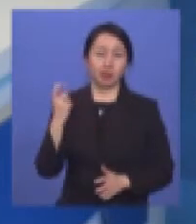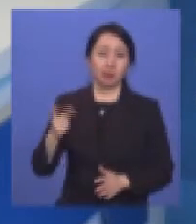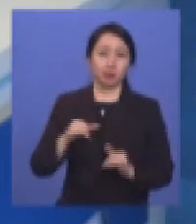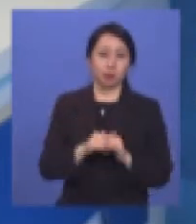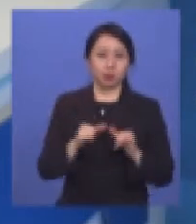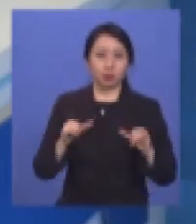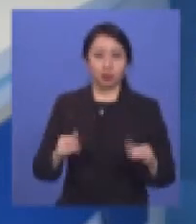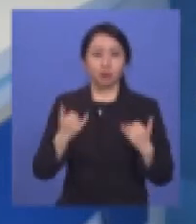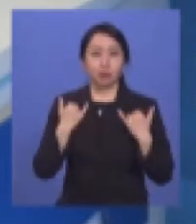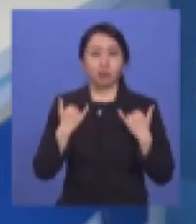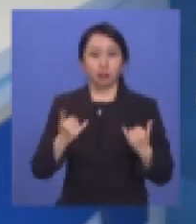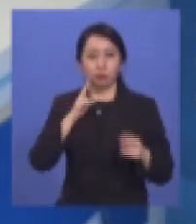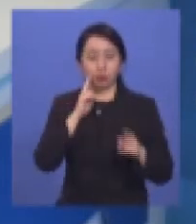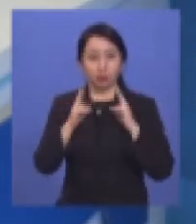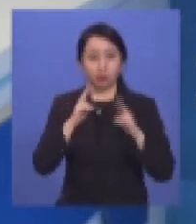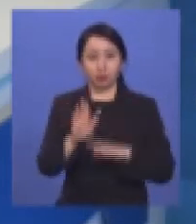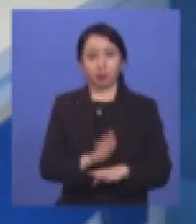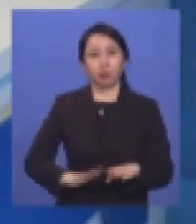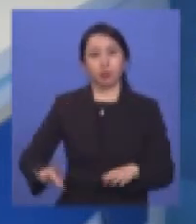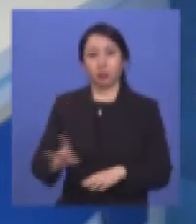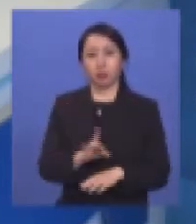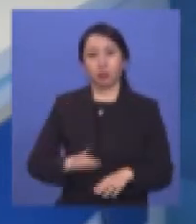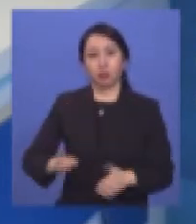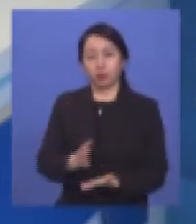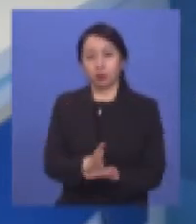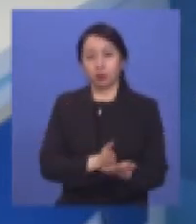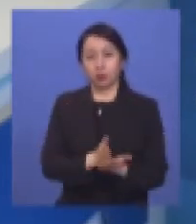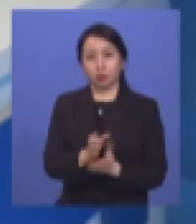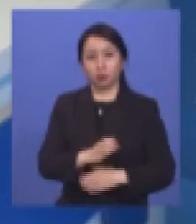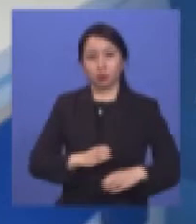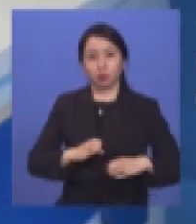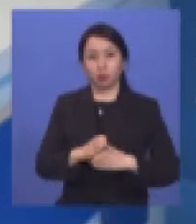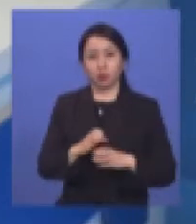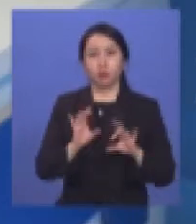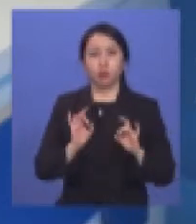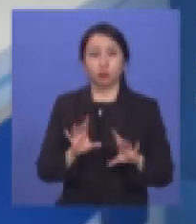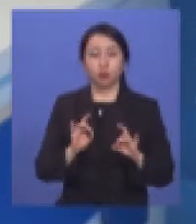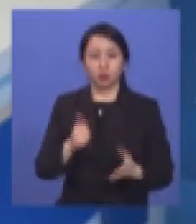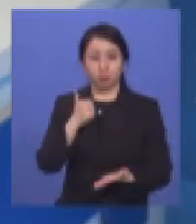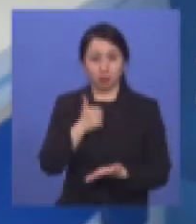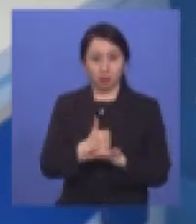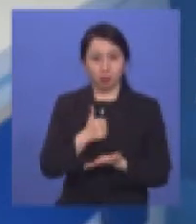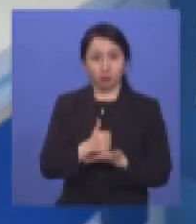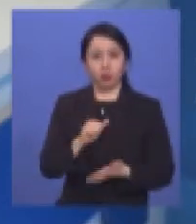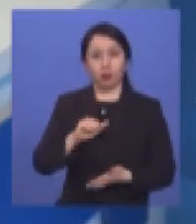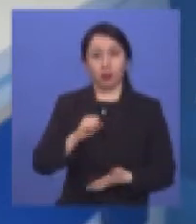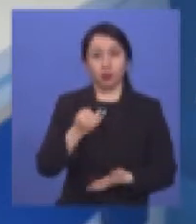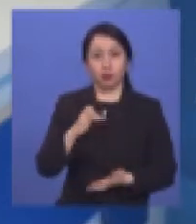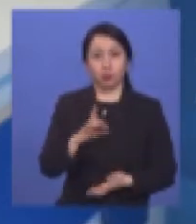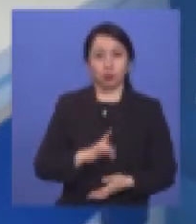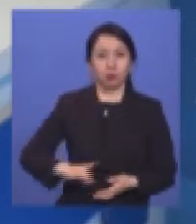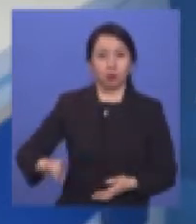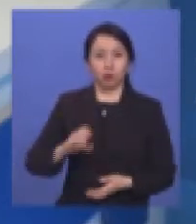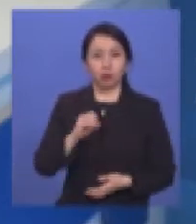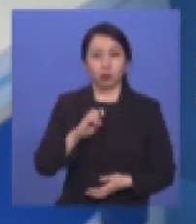социального и экономического развития сегодня на брифинге на площадке региональной службы коммуникации журналистам сообщил аким а и